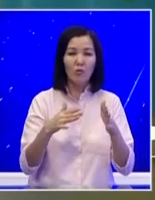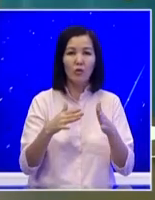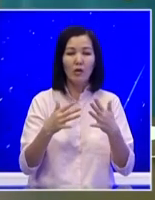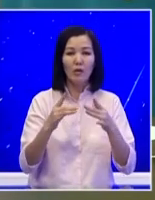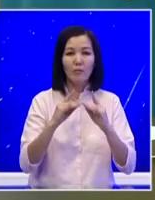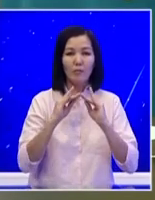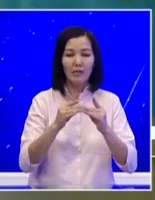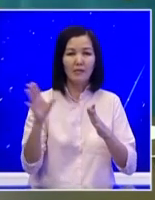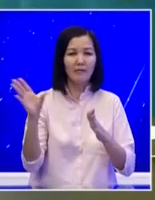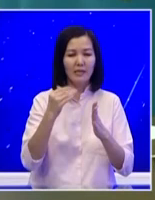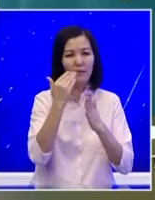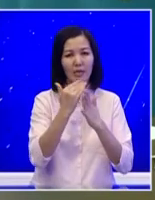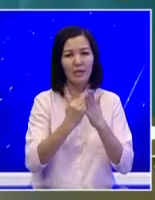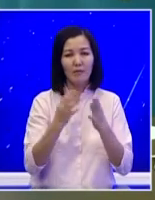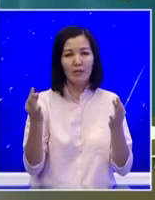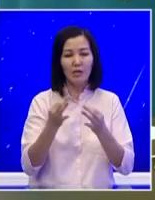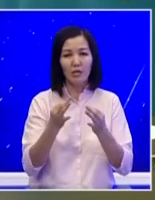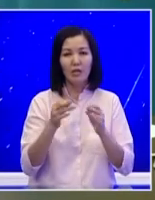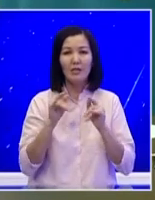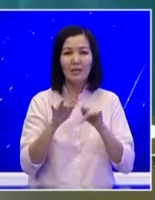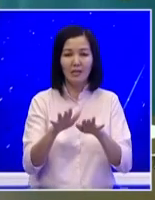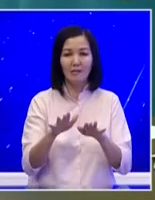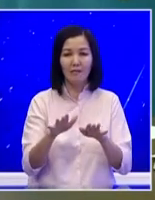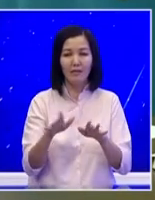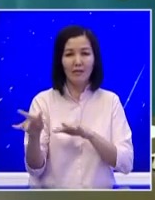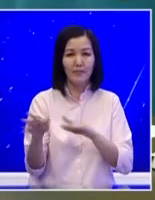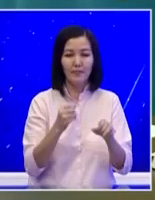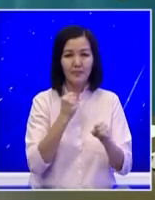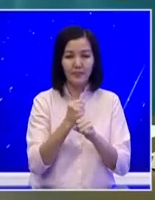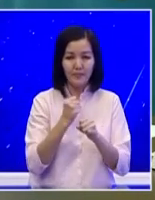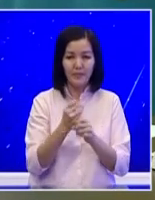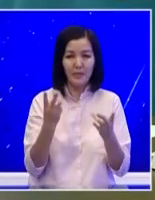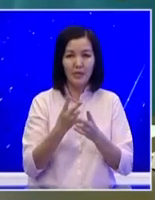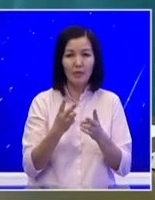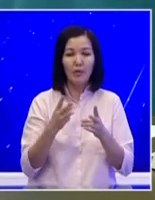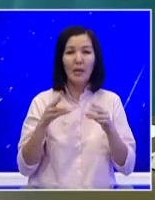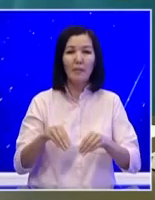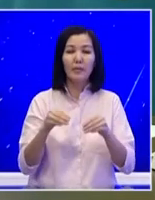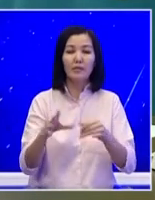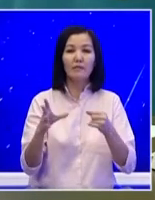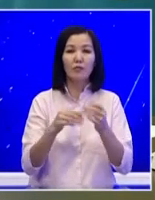все это должны вы за всем этим смотреть. По посевной,